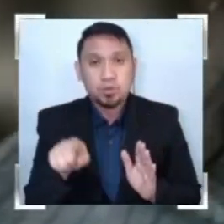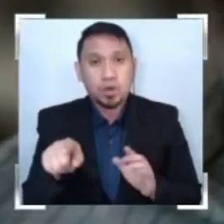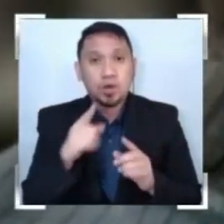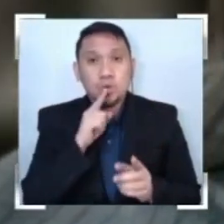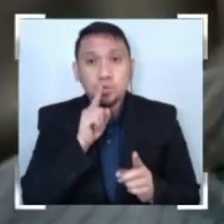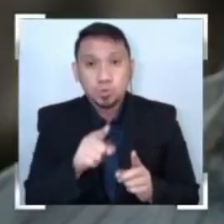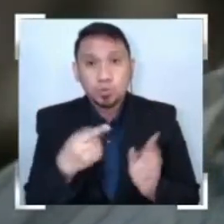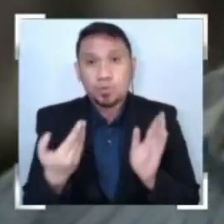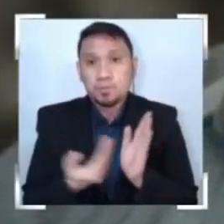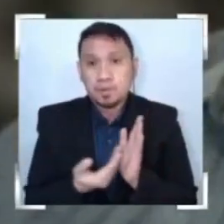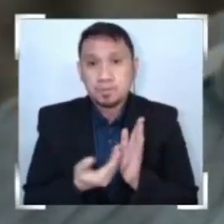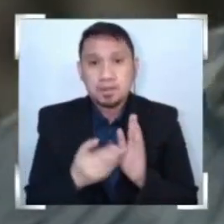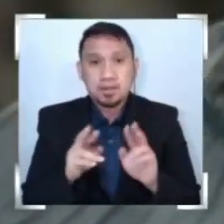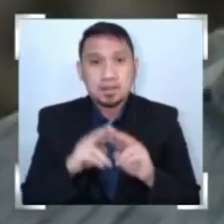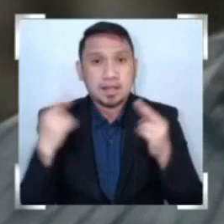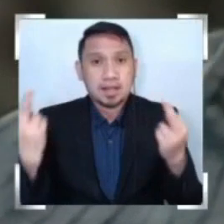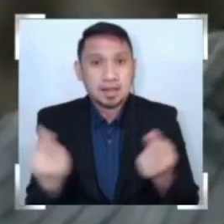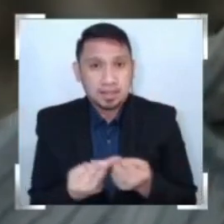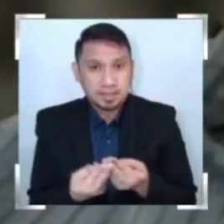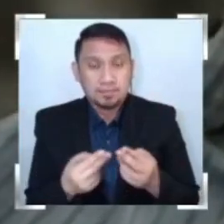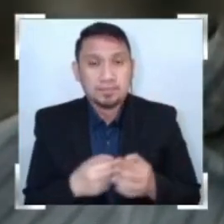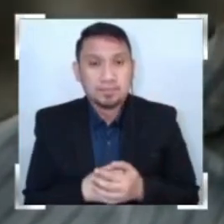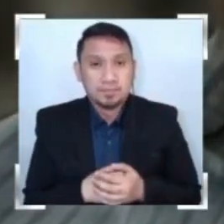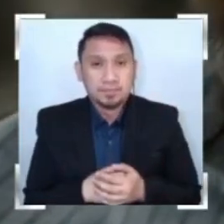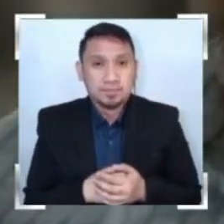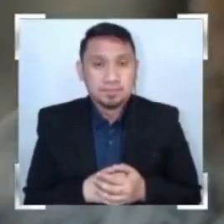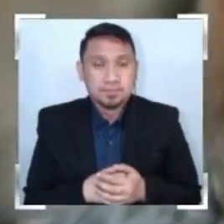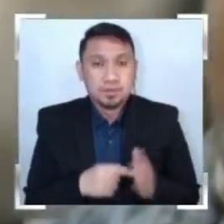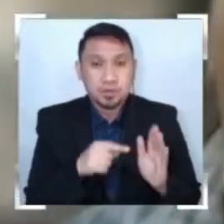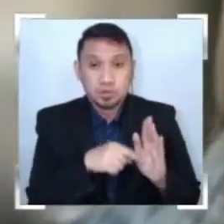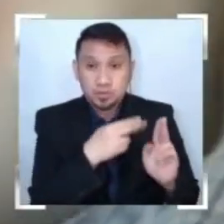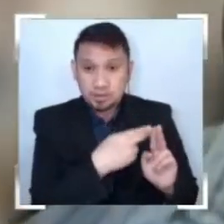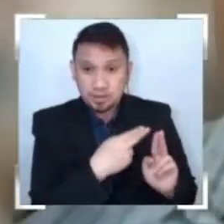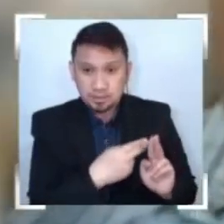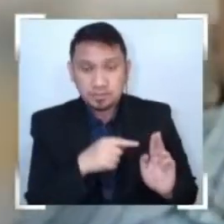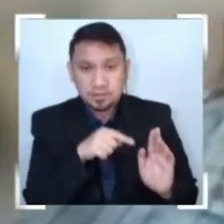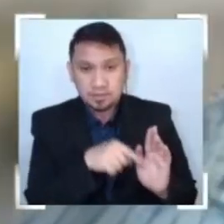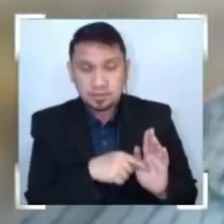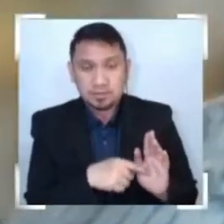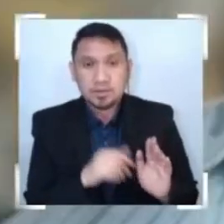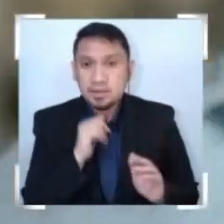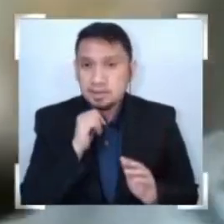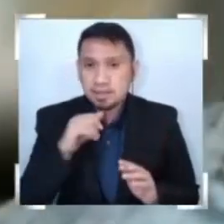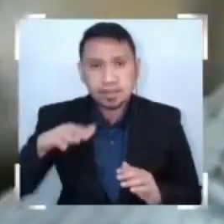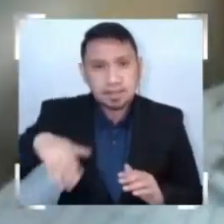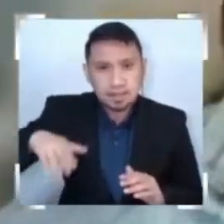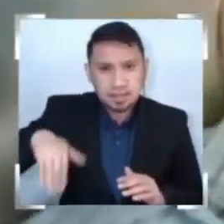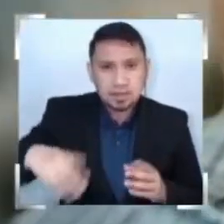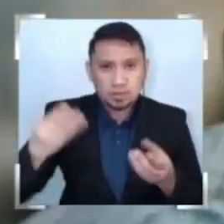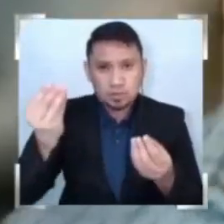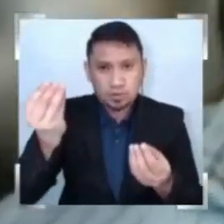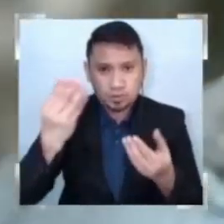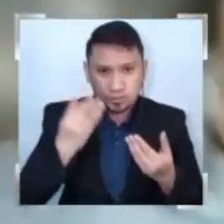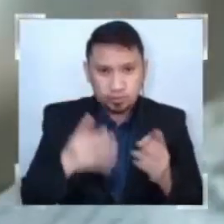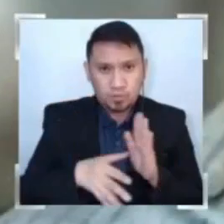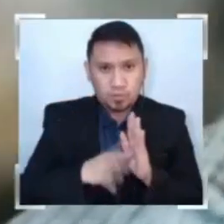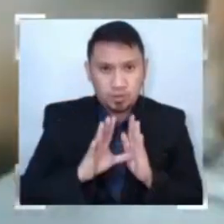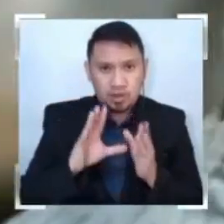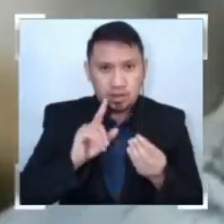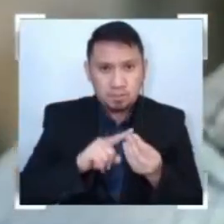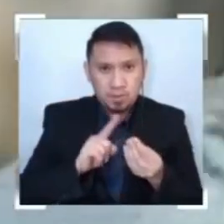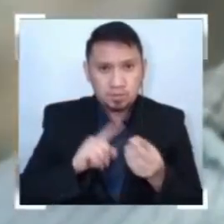na kamag-anak kayo nung pinapadelist ninyo. It's never too late to inform the COMELEC of changes,